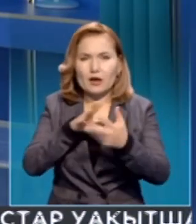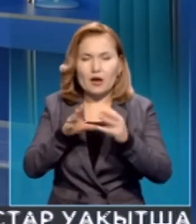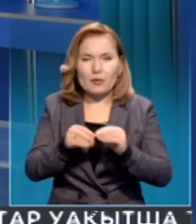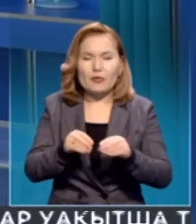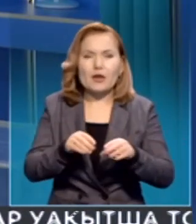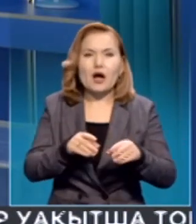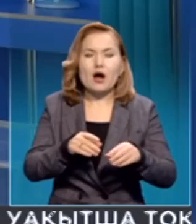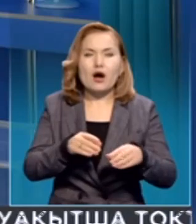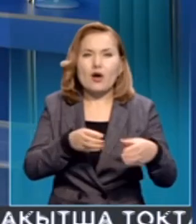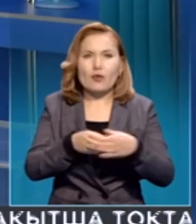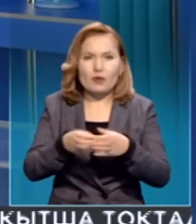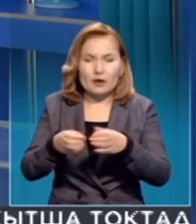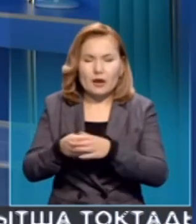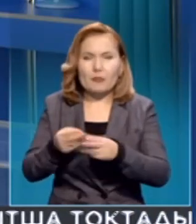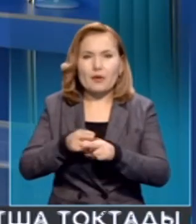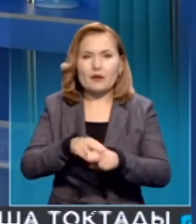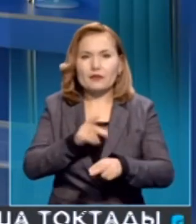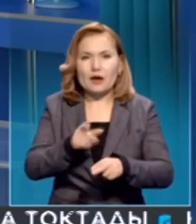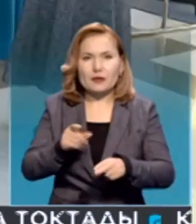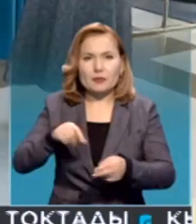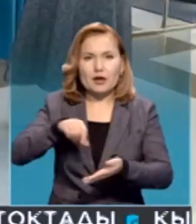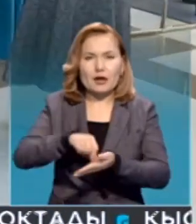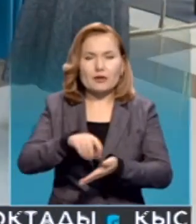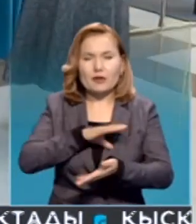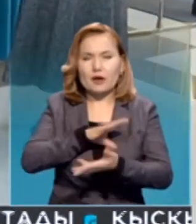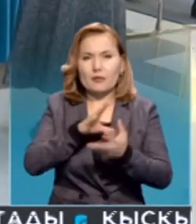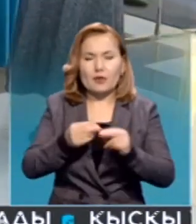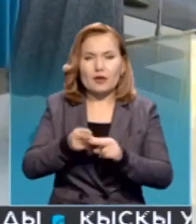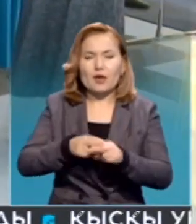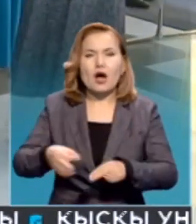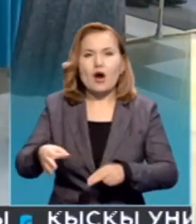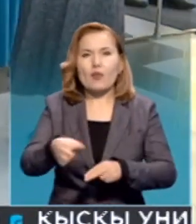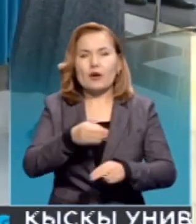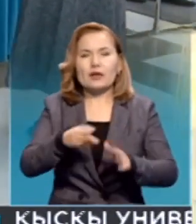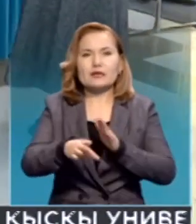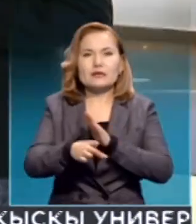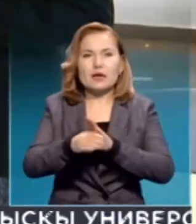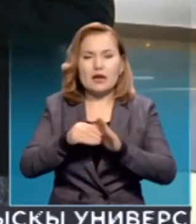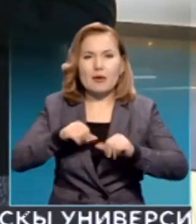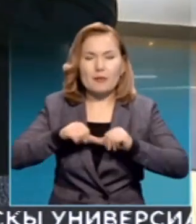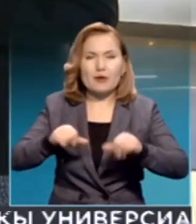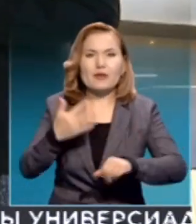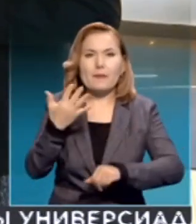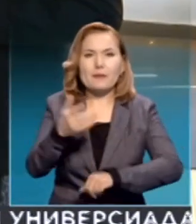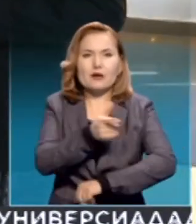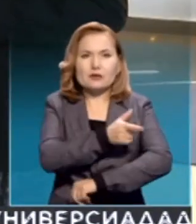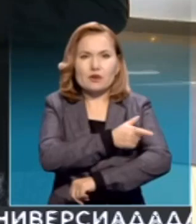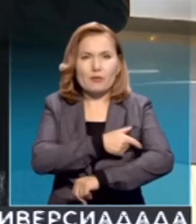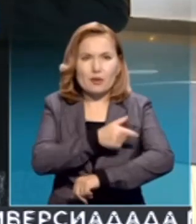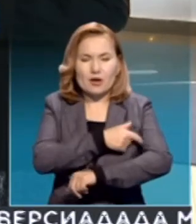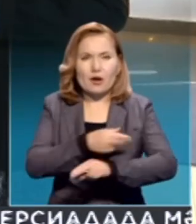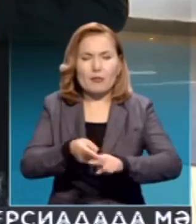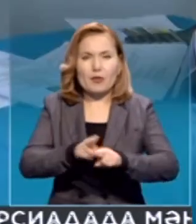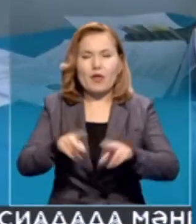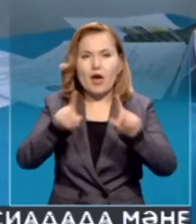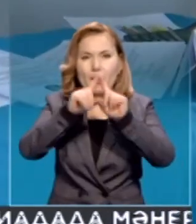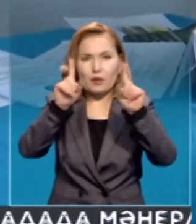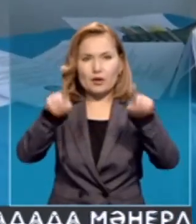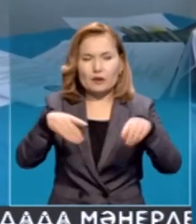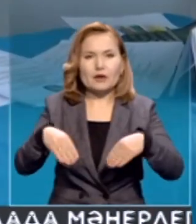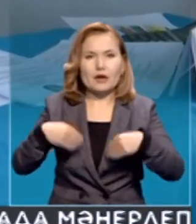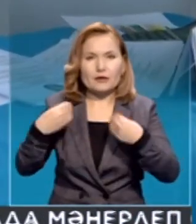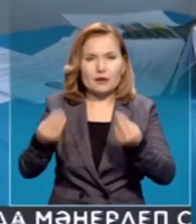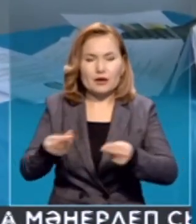мен саяси партиялардан азаматтар қатысты. Сондай-ақ облыстық сайлау комиссиясының 5 мүшесі бюллетендерді таратты. Осы